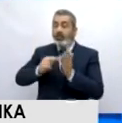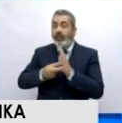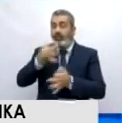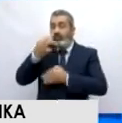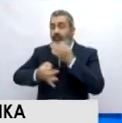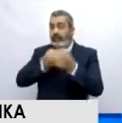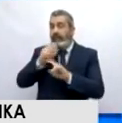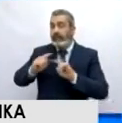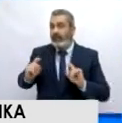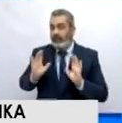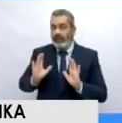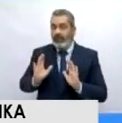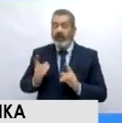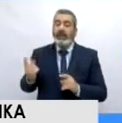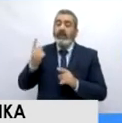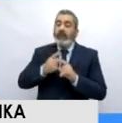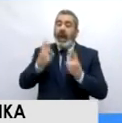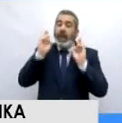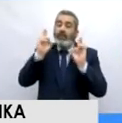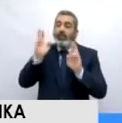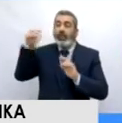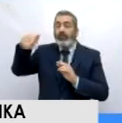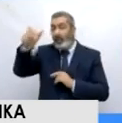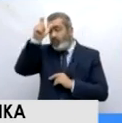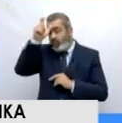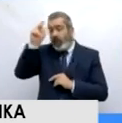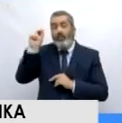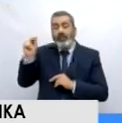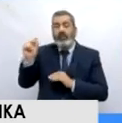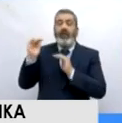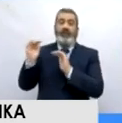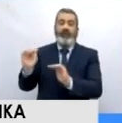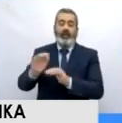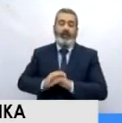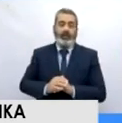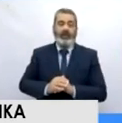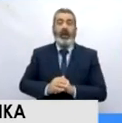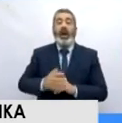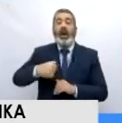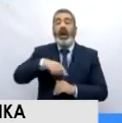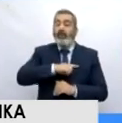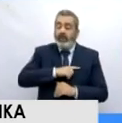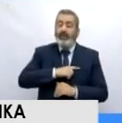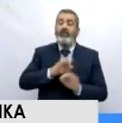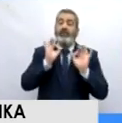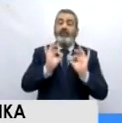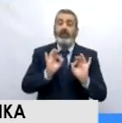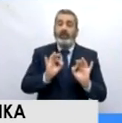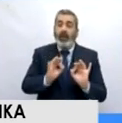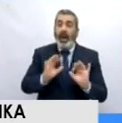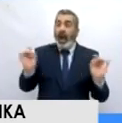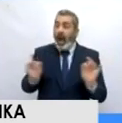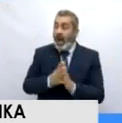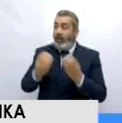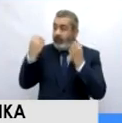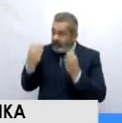ελπίζω αληθινή στις προθέσεις της. Εμείς θα είμαστε πρώτοι που, όπως σας είπα, θα ανταποκριθούμε με χαρά